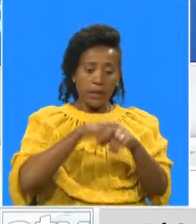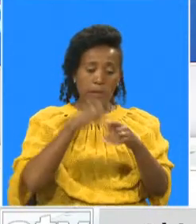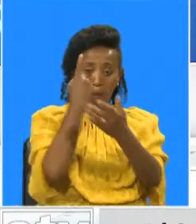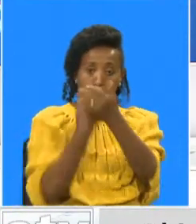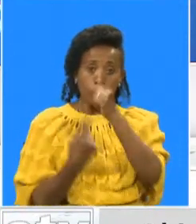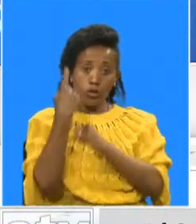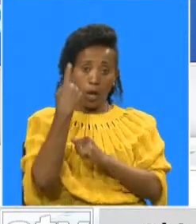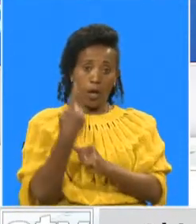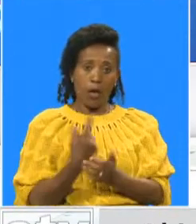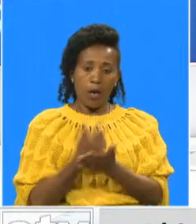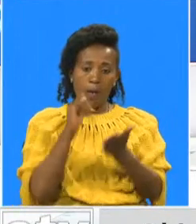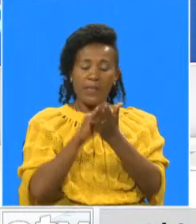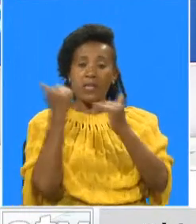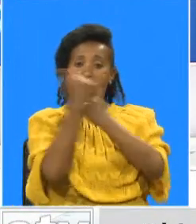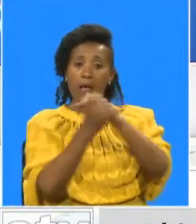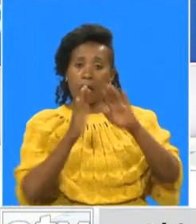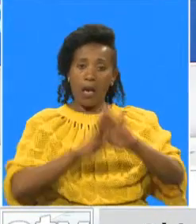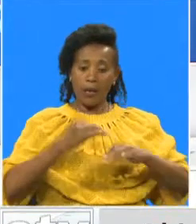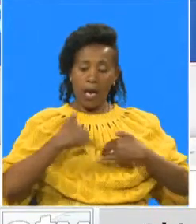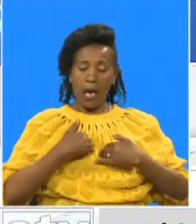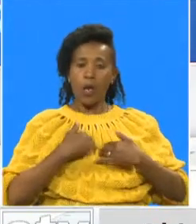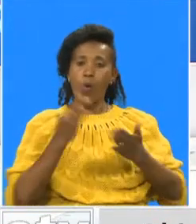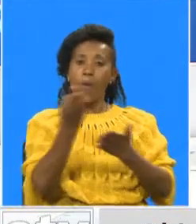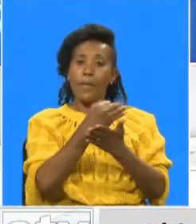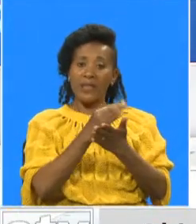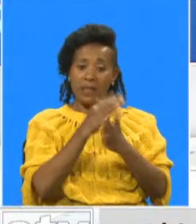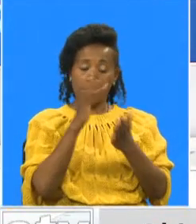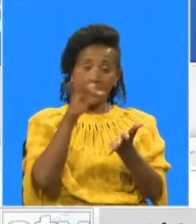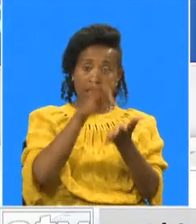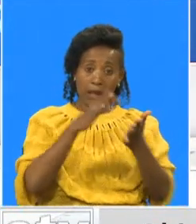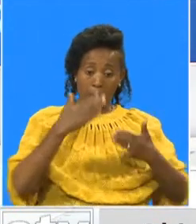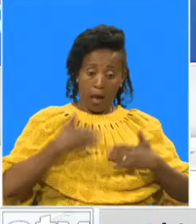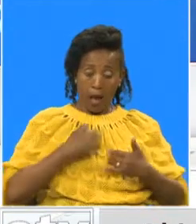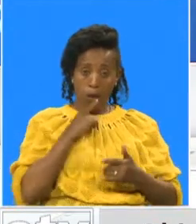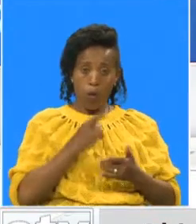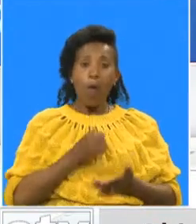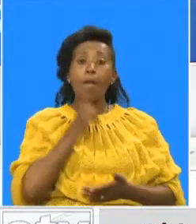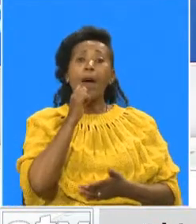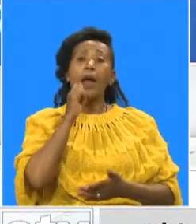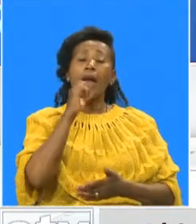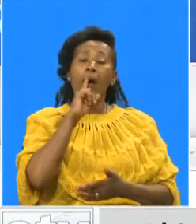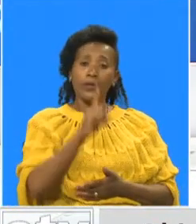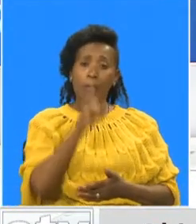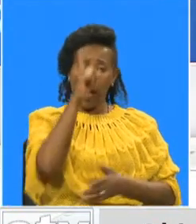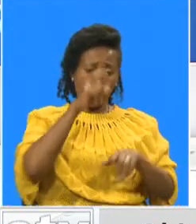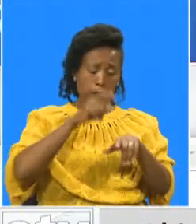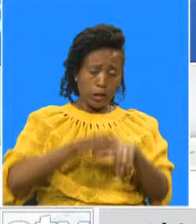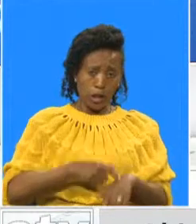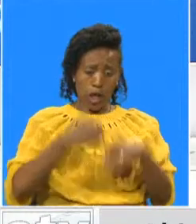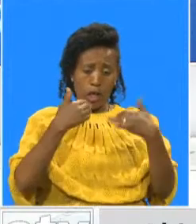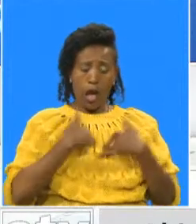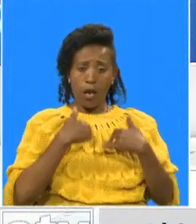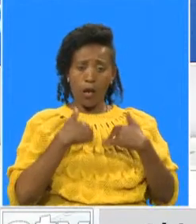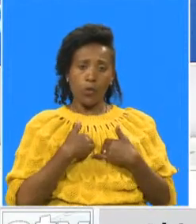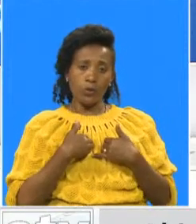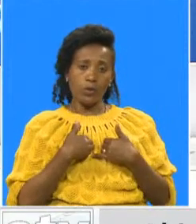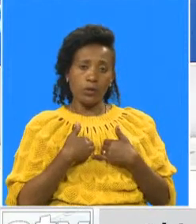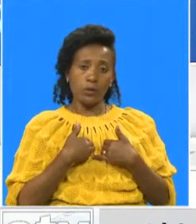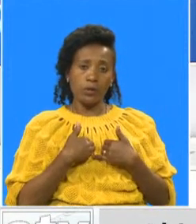ብቻ በዚህ ሀገር ላይ ያለ ማኑፋክቸሪንግ ሴክተር ላይ ያለው ባለሀብት ባንድ ጊዜ ያለውን